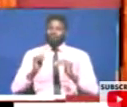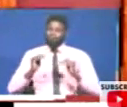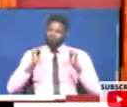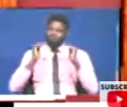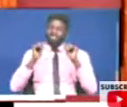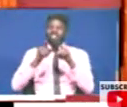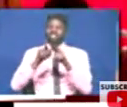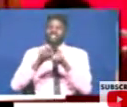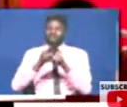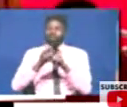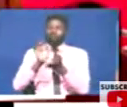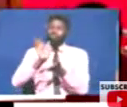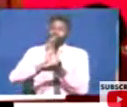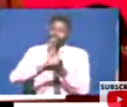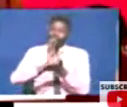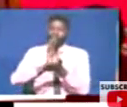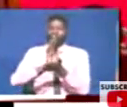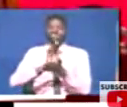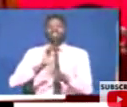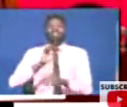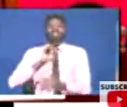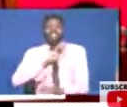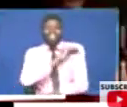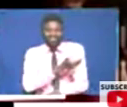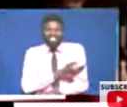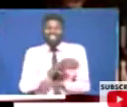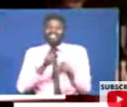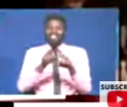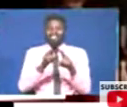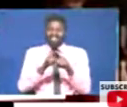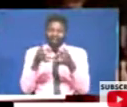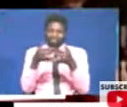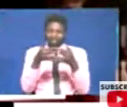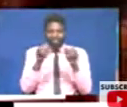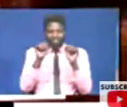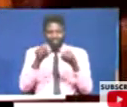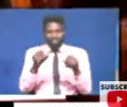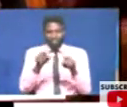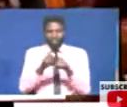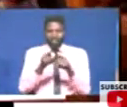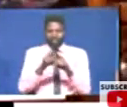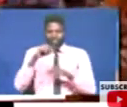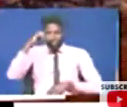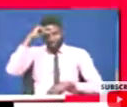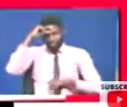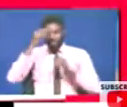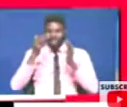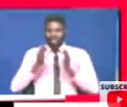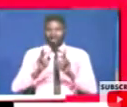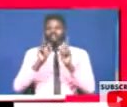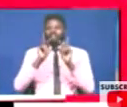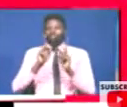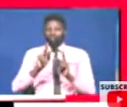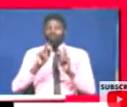kutoka Nigeria au zile za Hollywood kutoka Marekani. Matamshi sawia yalikaririwa na gavana wa Kisumu Profesa Anyang Nyong'o.